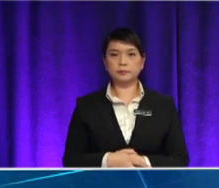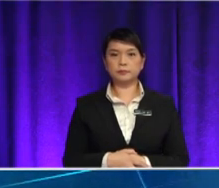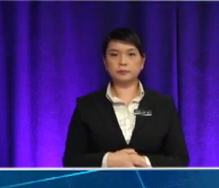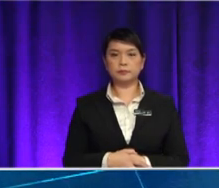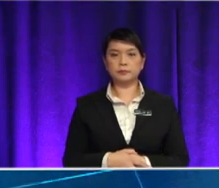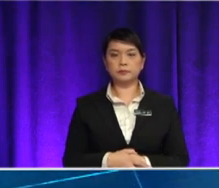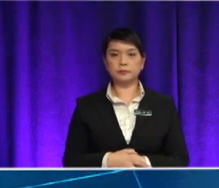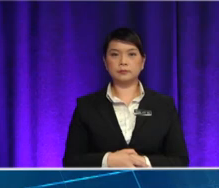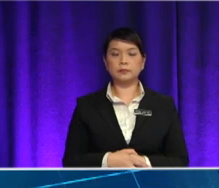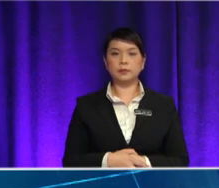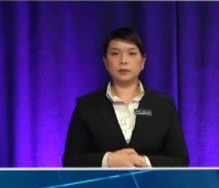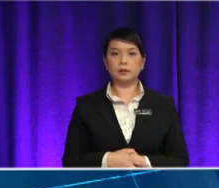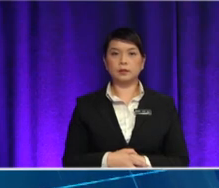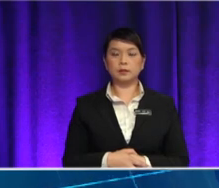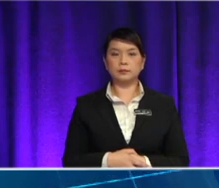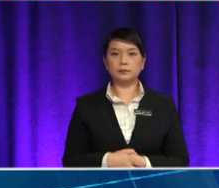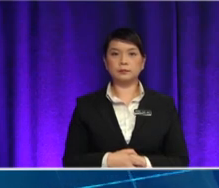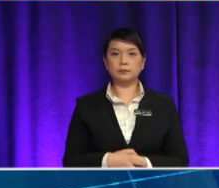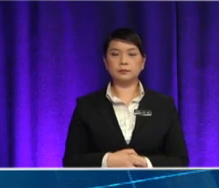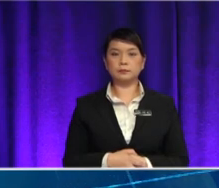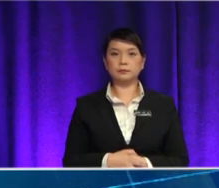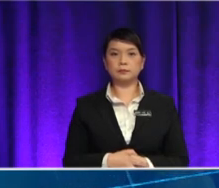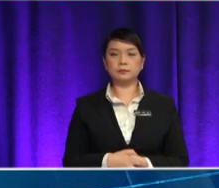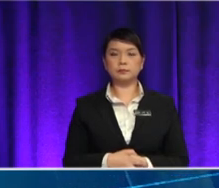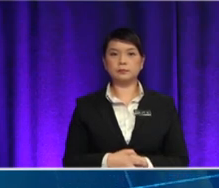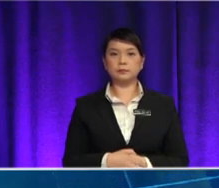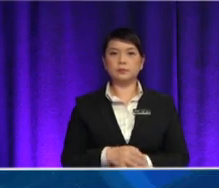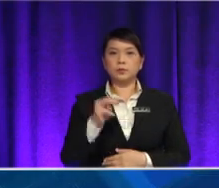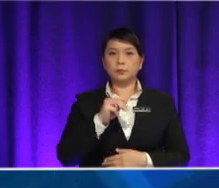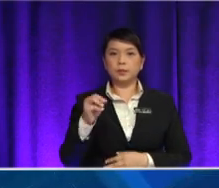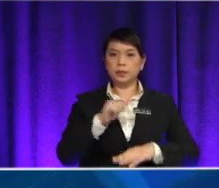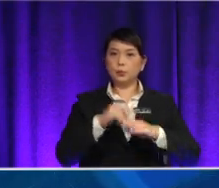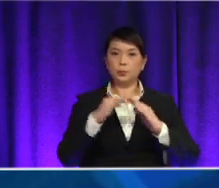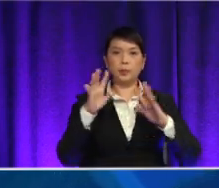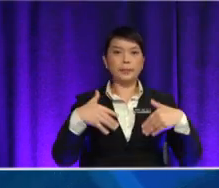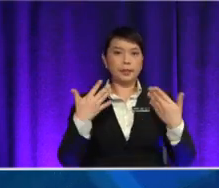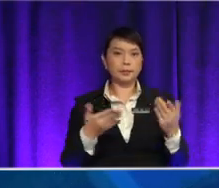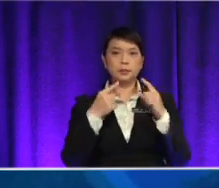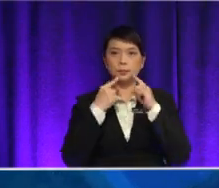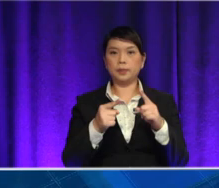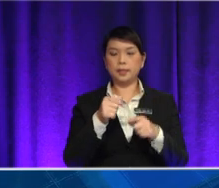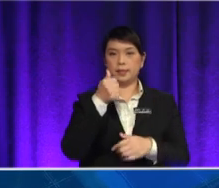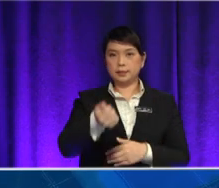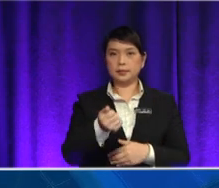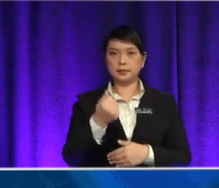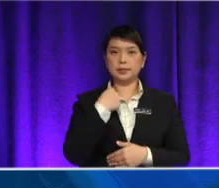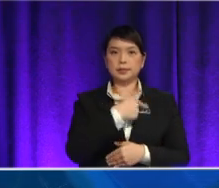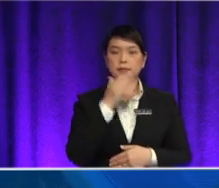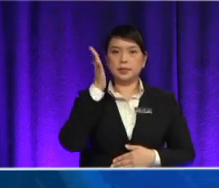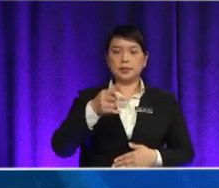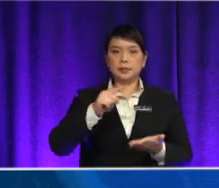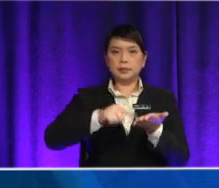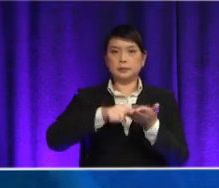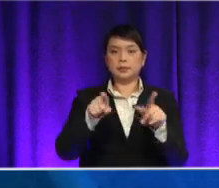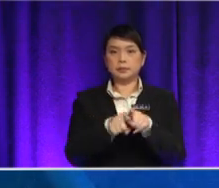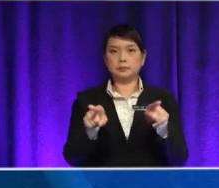kiraan-kiraan yang sebegini. Ya, betul. Murid-murid di rumah bagaimana dengan jawapan anda? Kita akan semak bersama-sama dengan jawapan murid-murid di Google